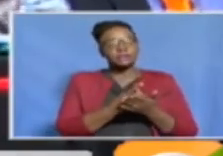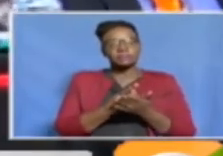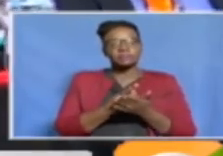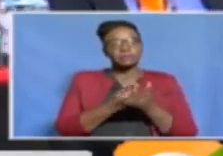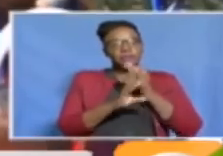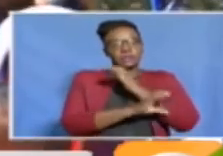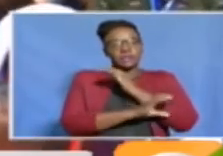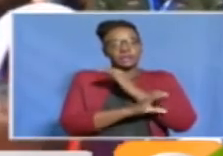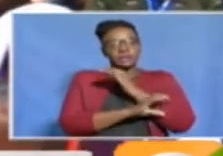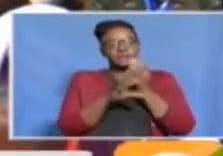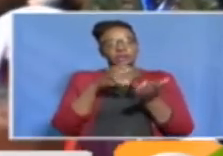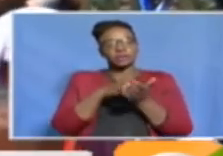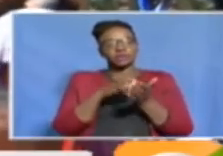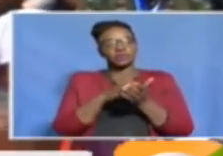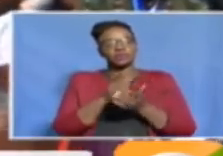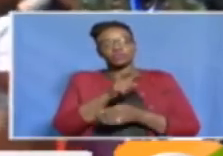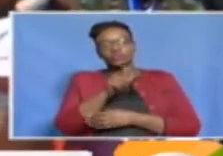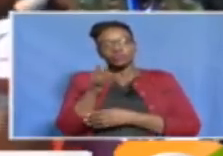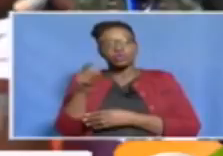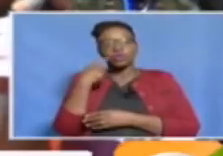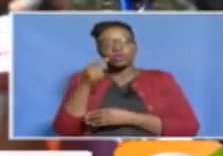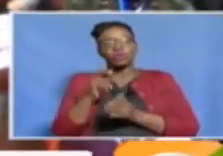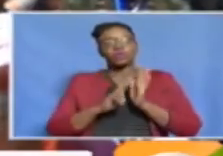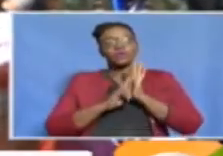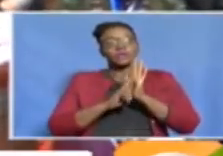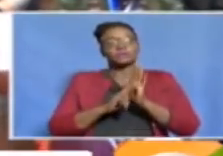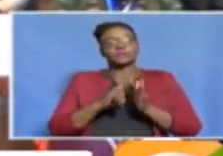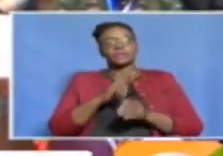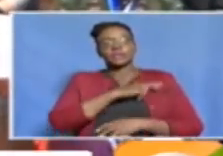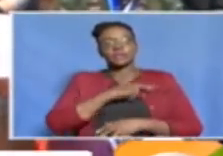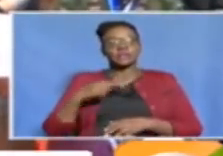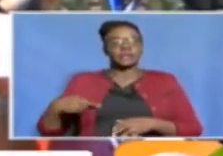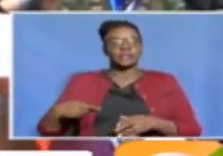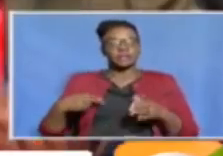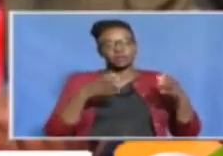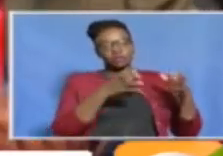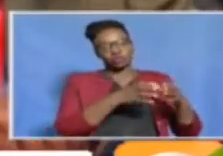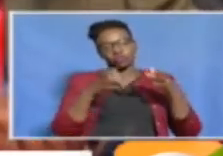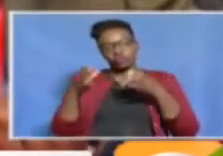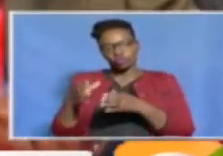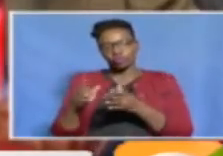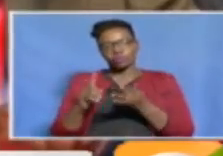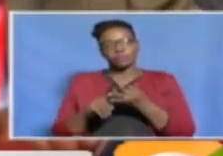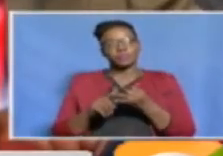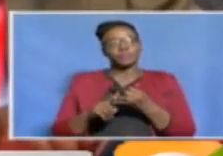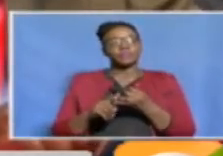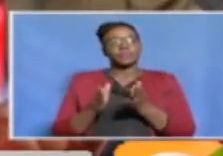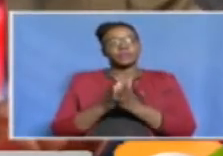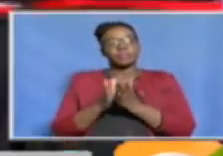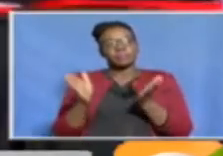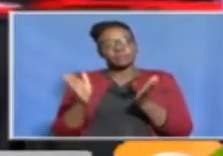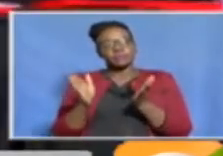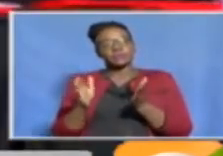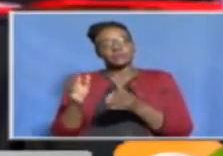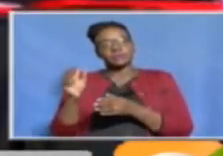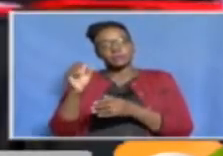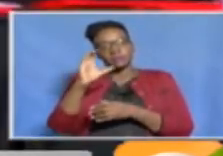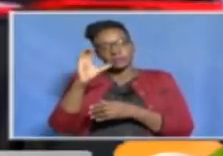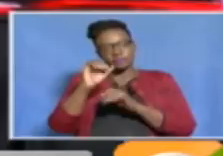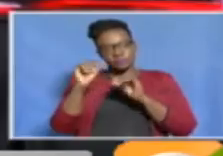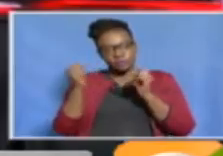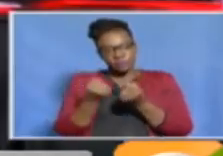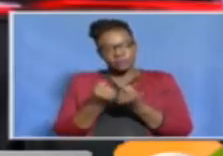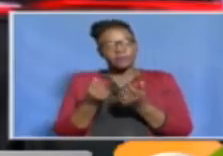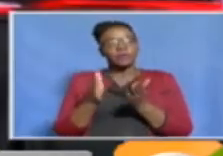country back to... Wajumbe hao wakiwa wawakilisho makundi ya kidini, mashirika ya umma na sekta ya biashara za kibinafsi. Lao